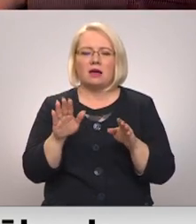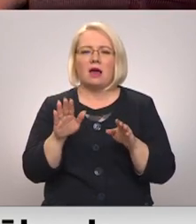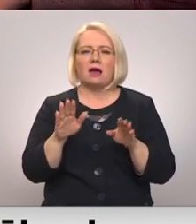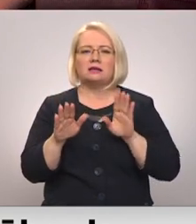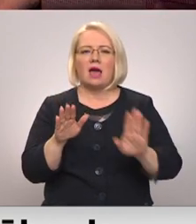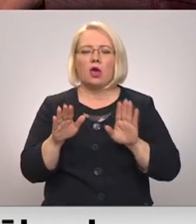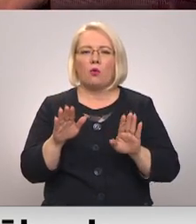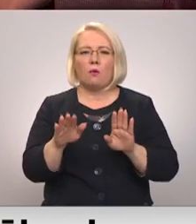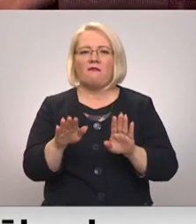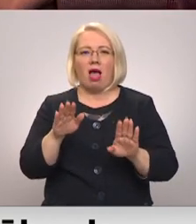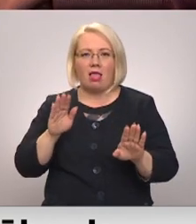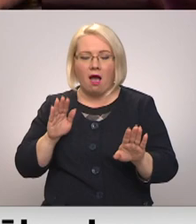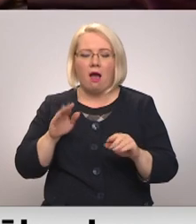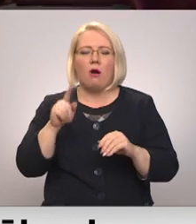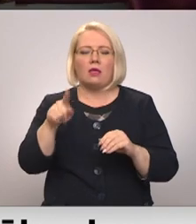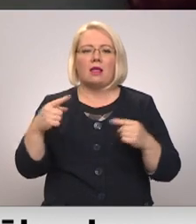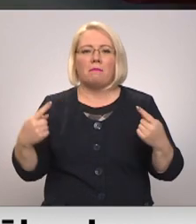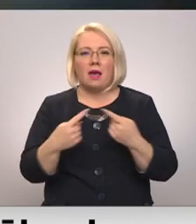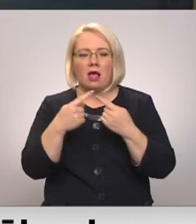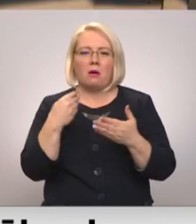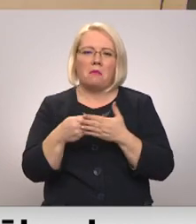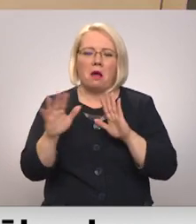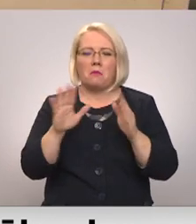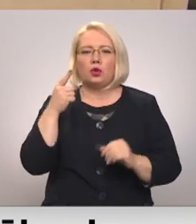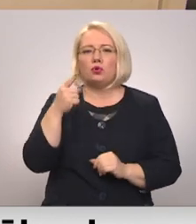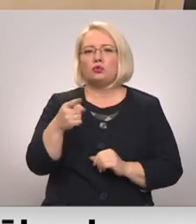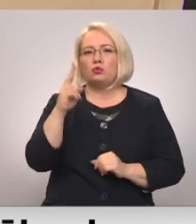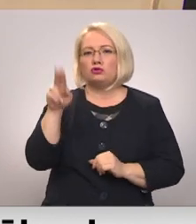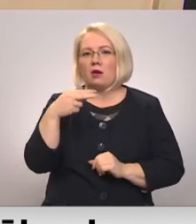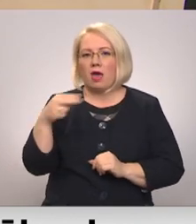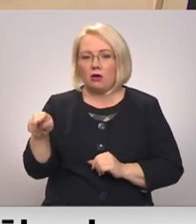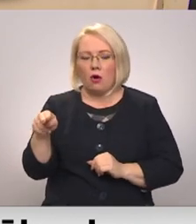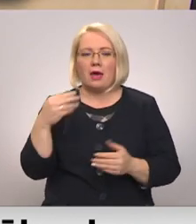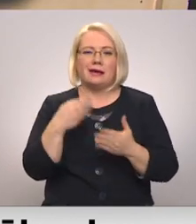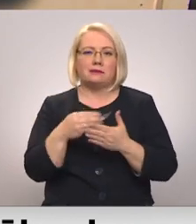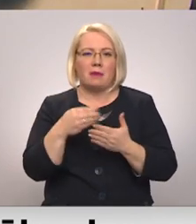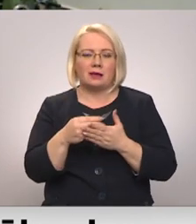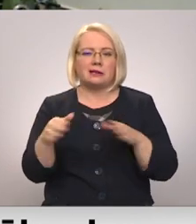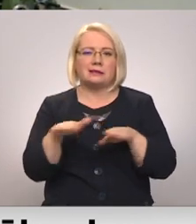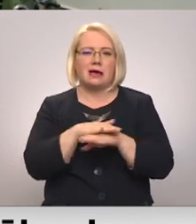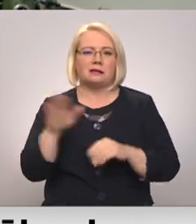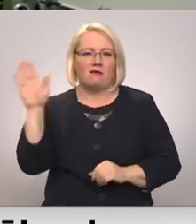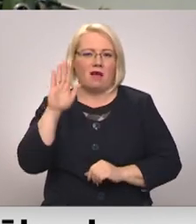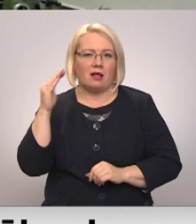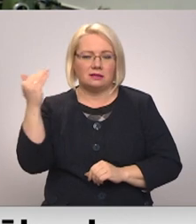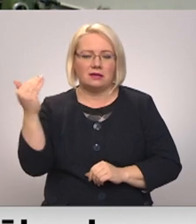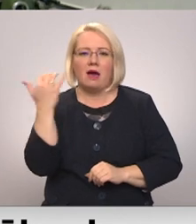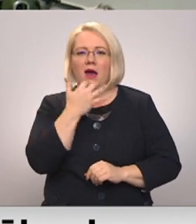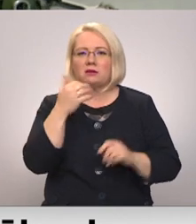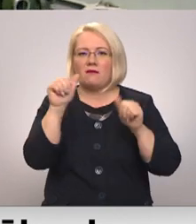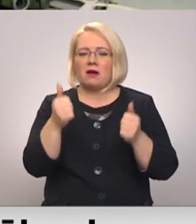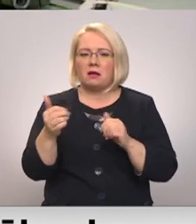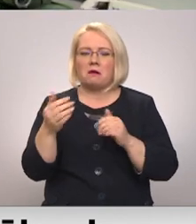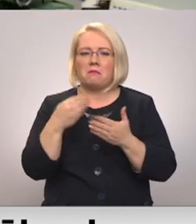sajūdziņu. Vienas mašīnas pielāgošana maksā ap 1000 eiro. Lielākoties izmaksas gan sedzot valsts, ārzemju varianti maksā